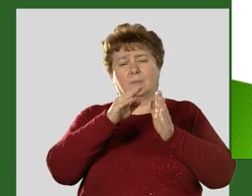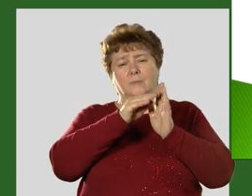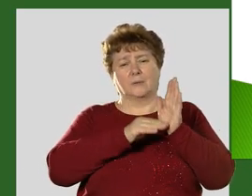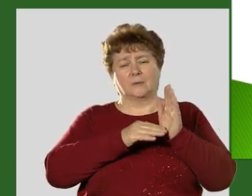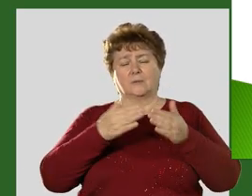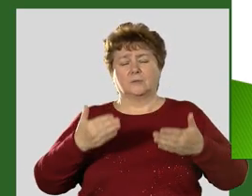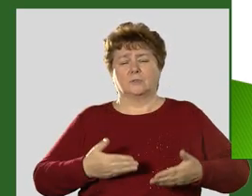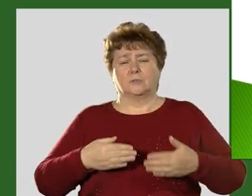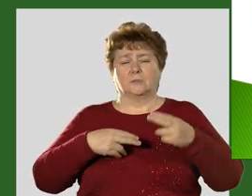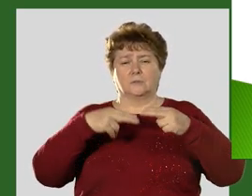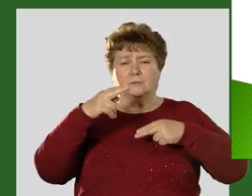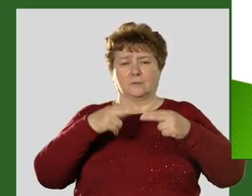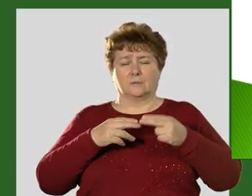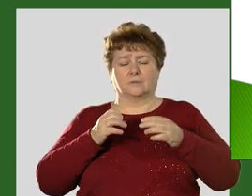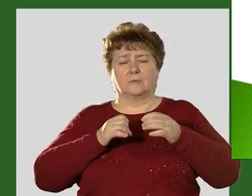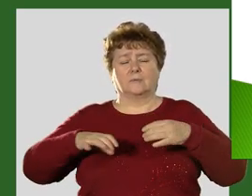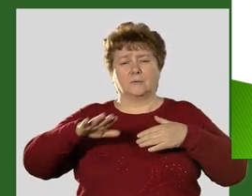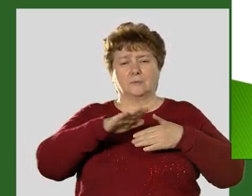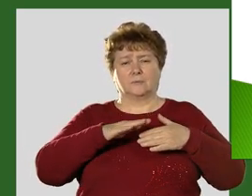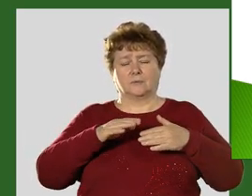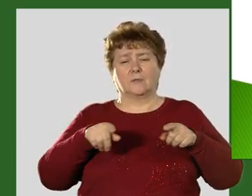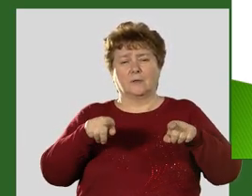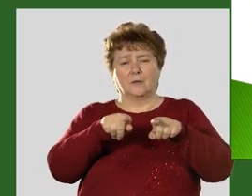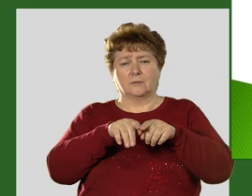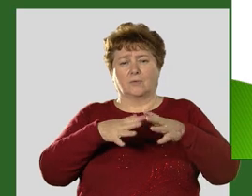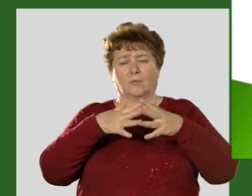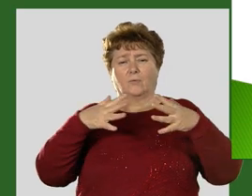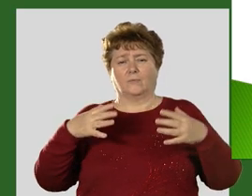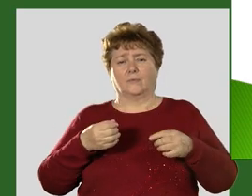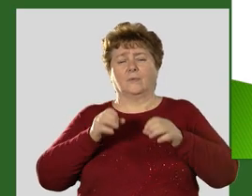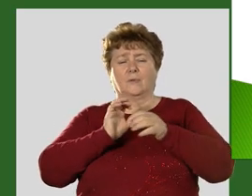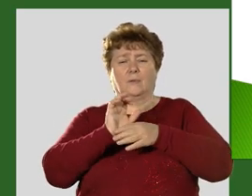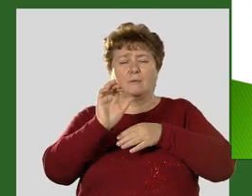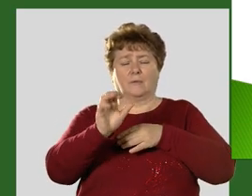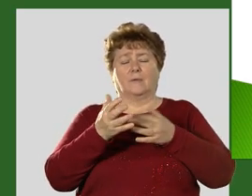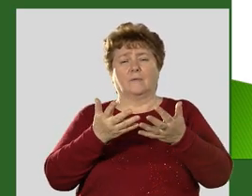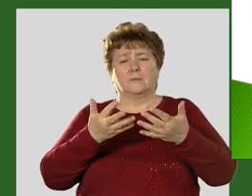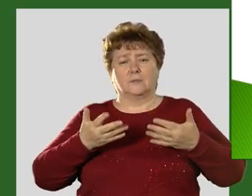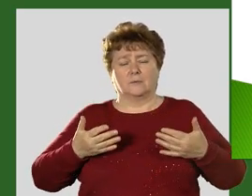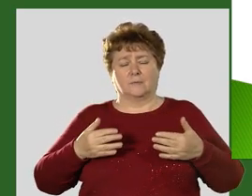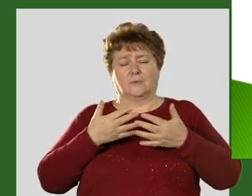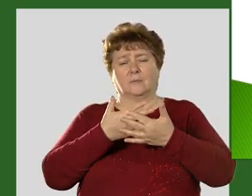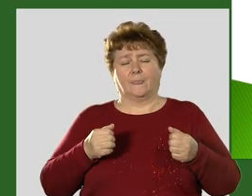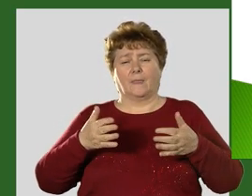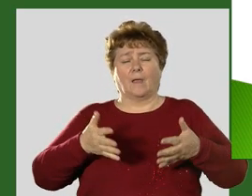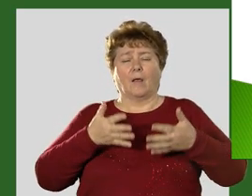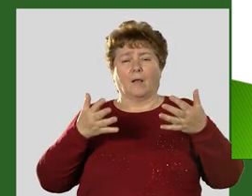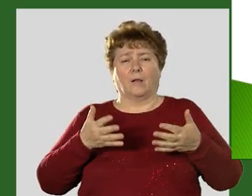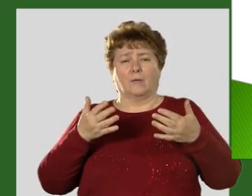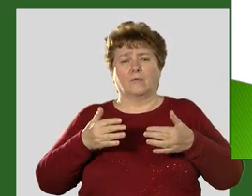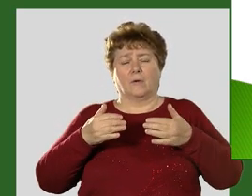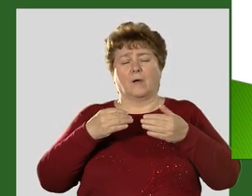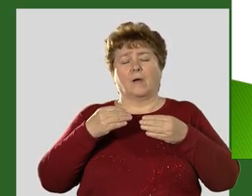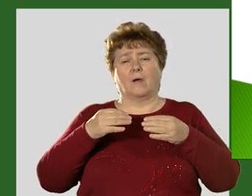программы жилищного строительства в республике, а также увеличение экспорта востребованных материалов. Легкая